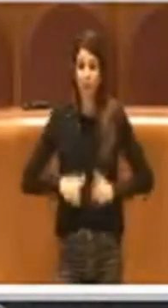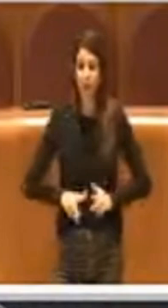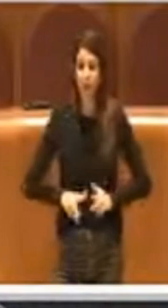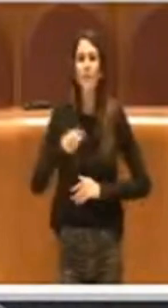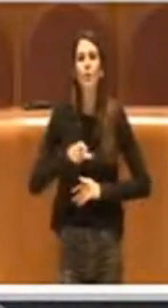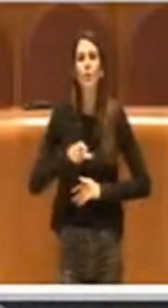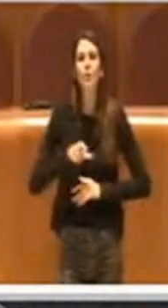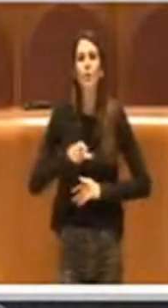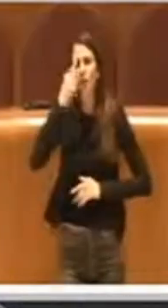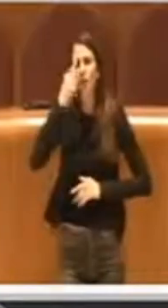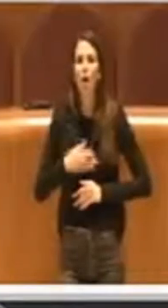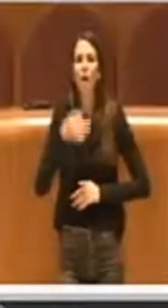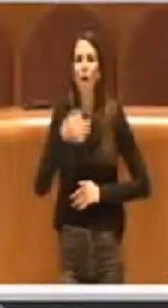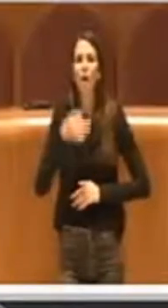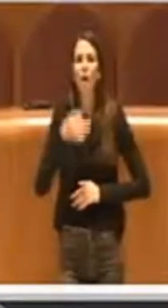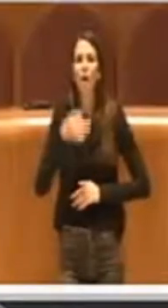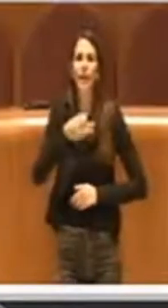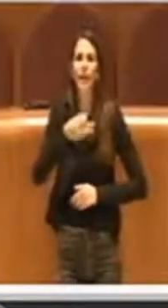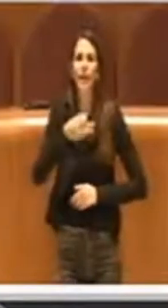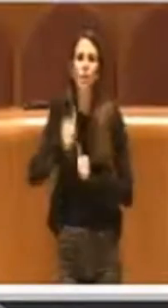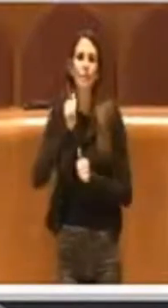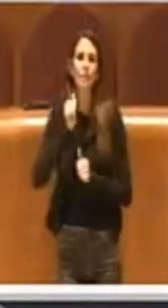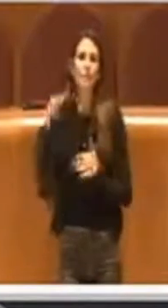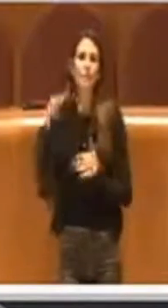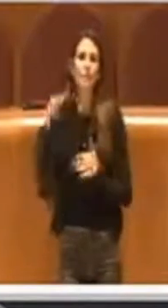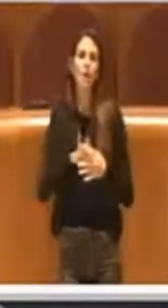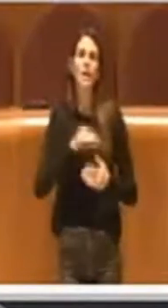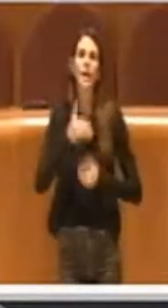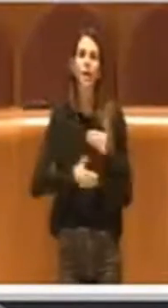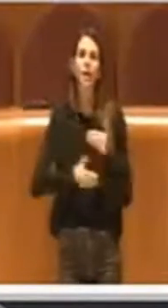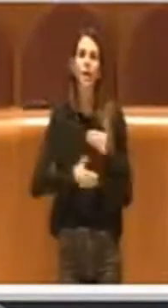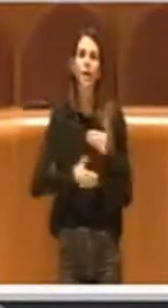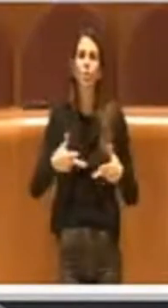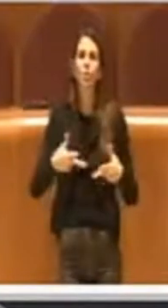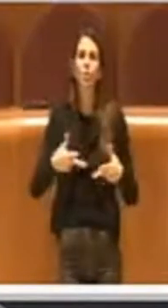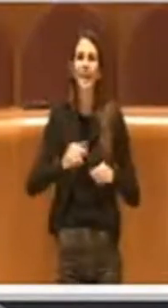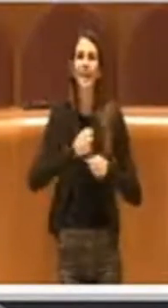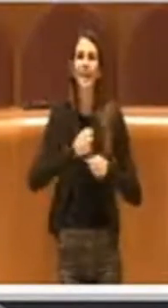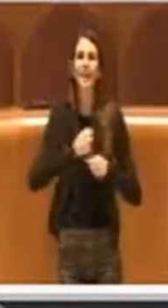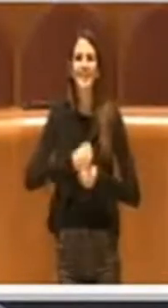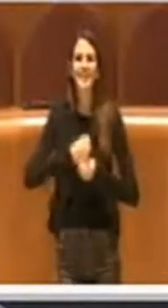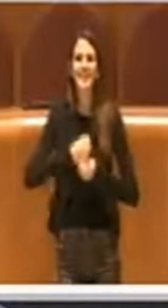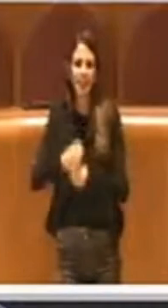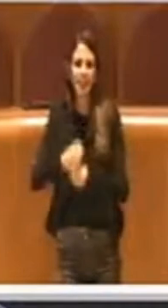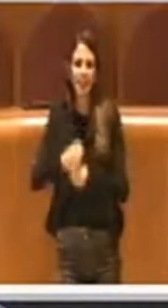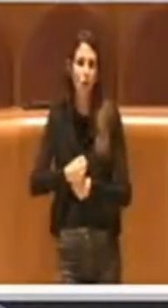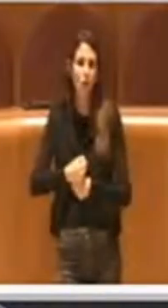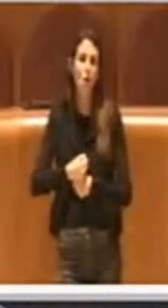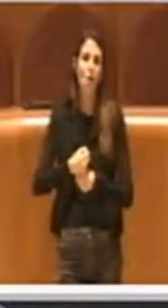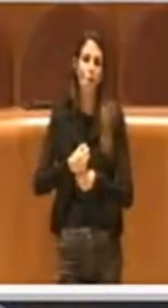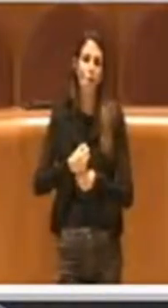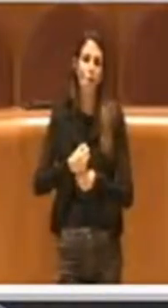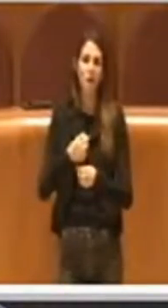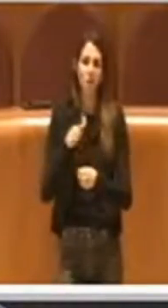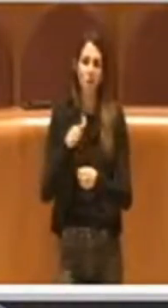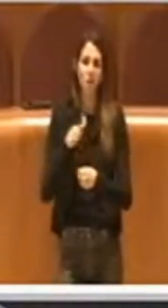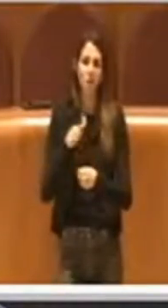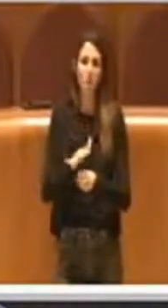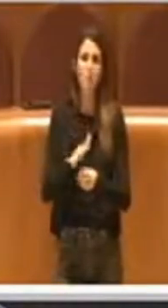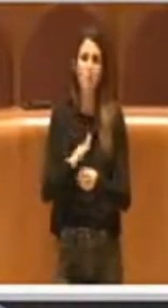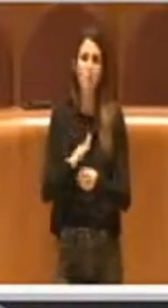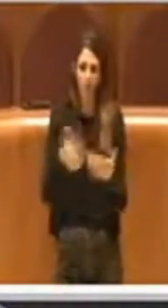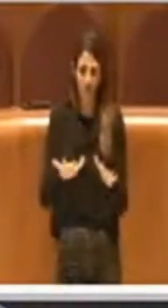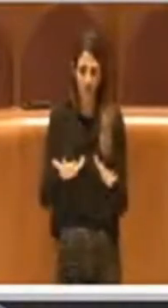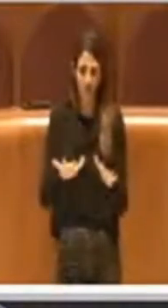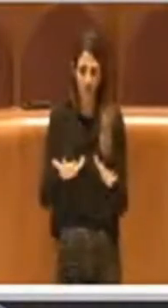precedente rispetto al fatto che le procedure per la riassegnazione saranno comportate tutte a termine è dovuta